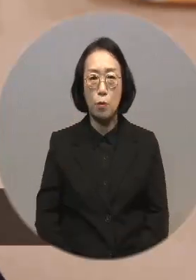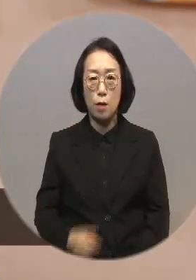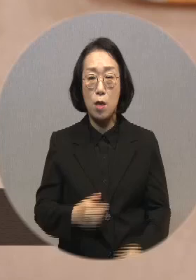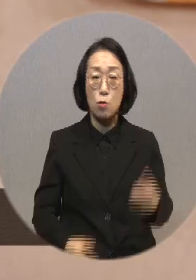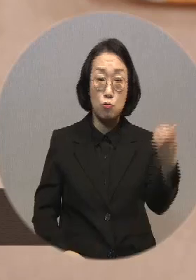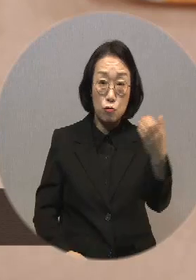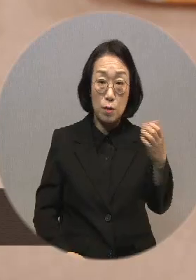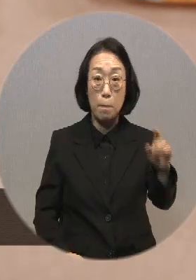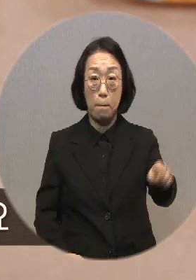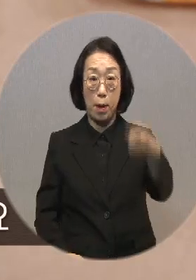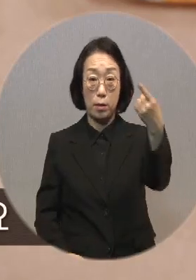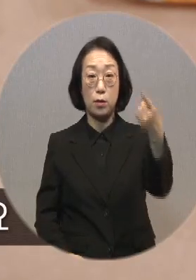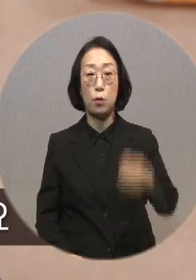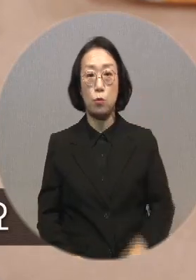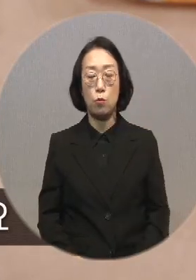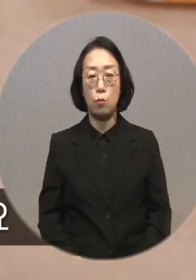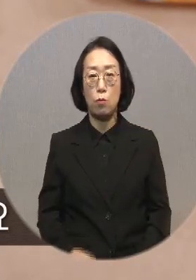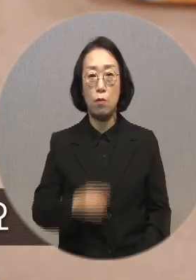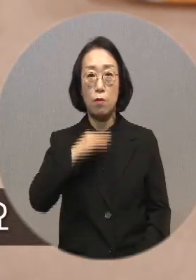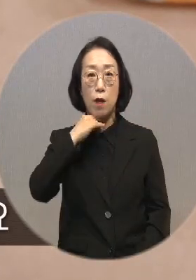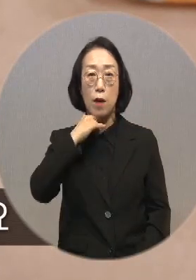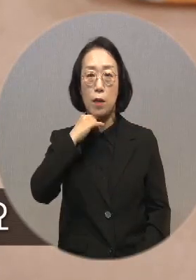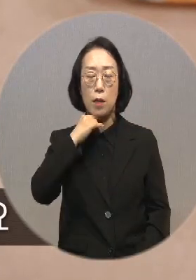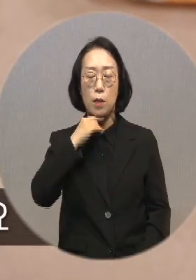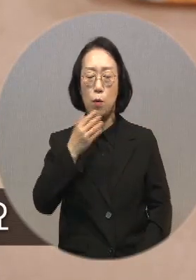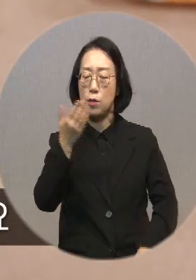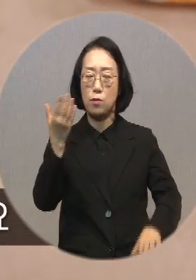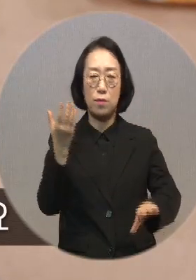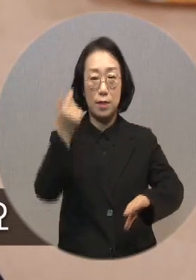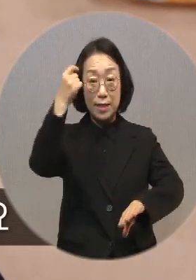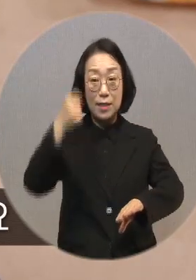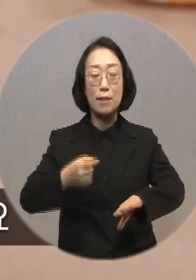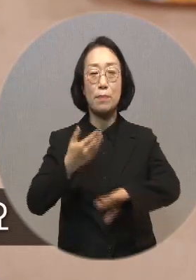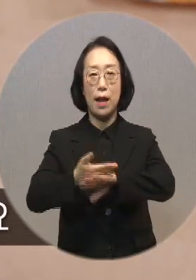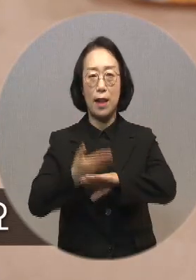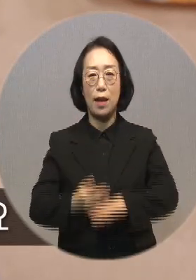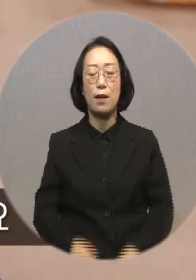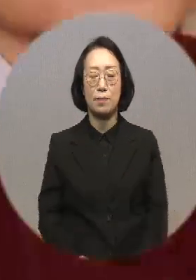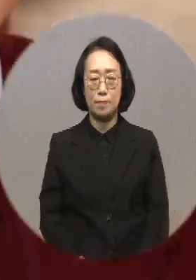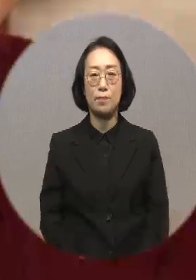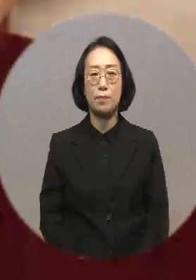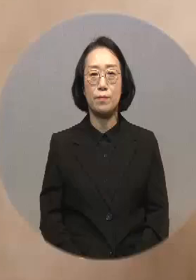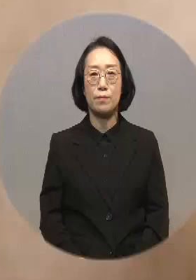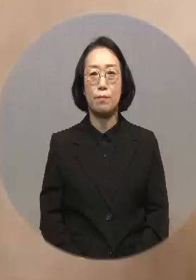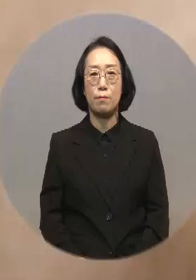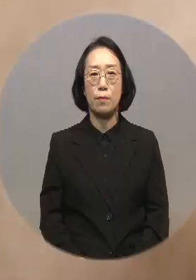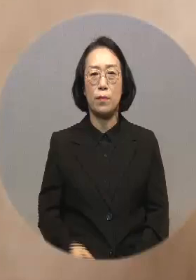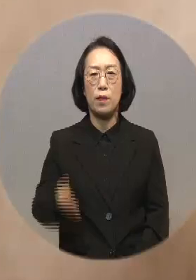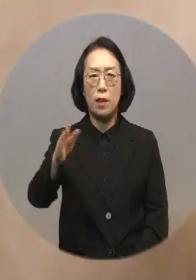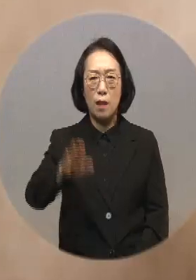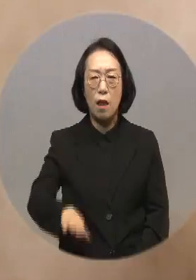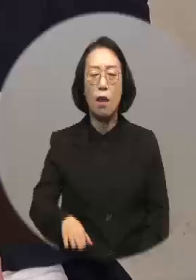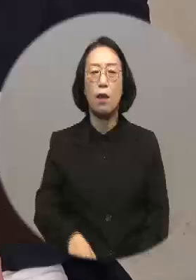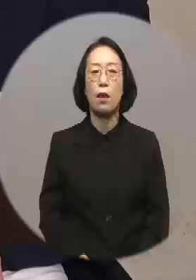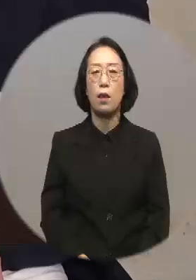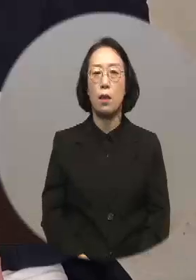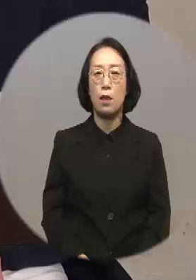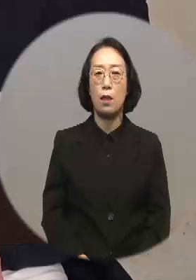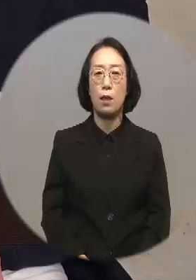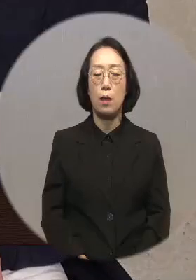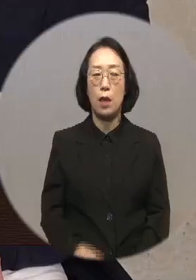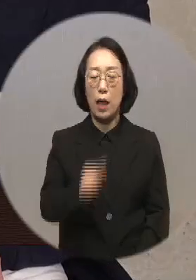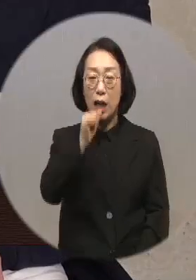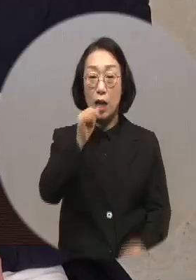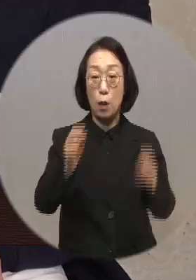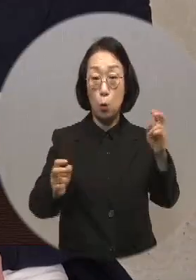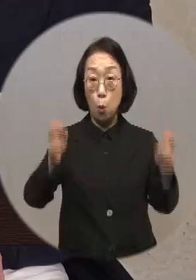90세, 100세도 많고 아예 나이의 개념 자체가 달라지는 게 현장에서 느껴져요. 근데 그런 생각도 들어요. 요즘에 이제 뭐